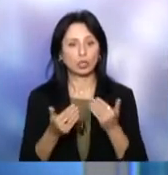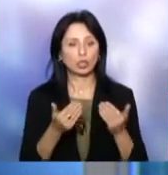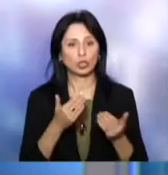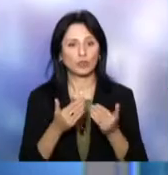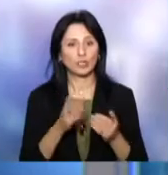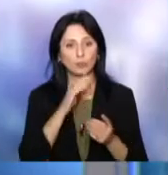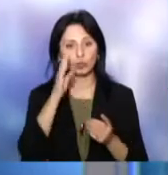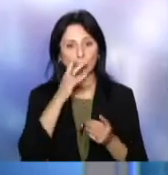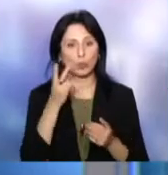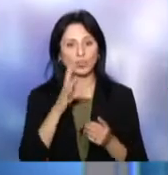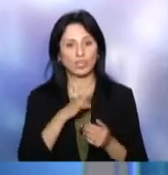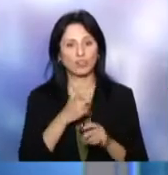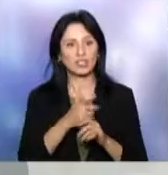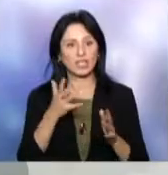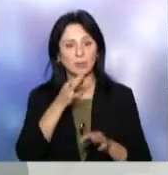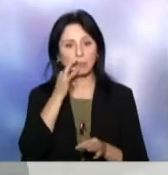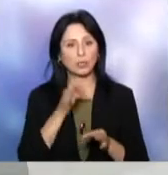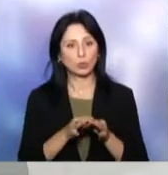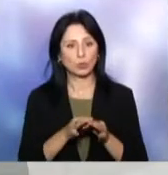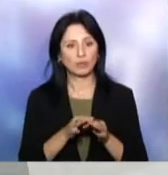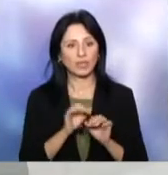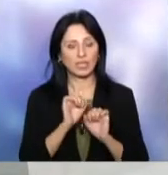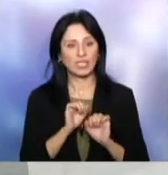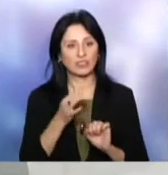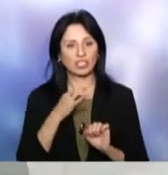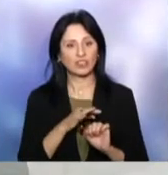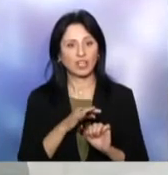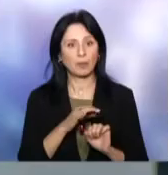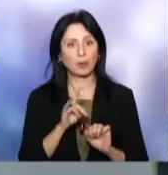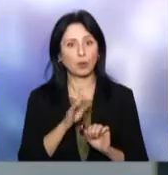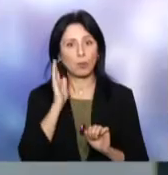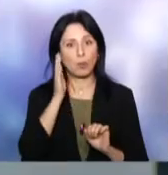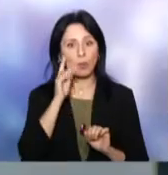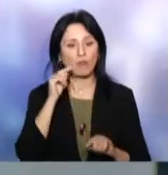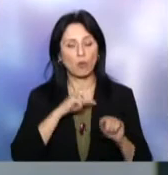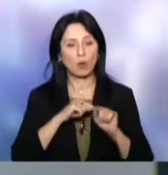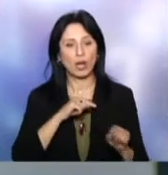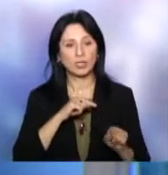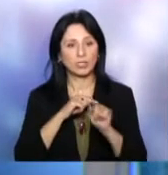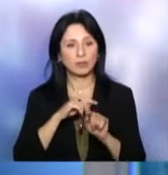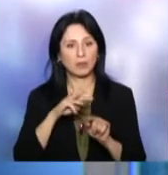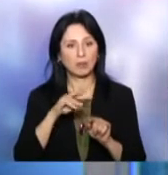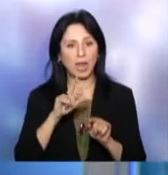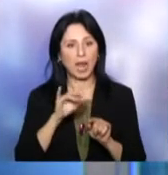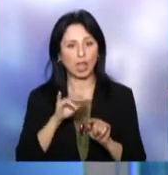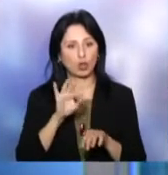რომ მშობლებს ჰქონდეთ ძალიან დიდი პასუხისმგებლობა დაიცვან შვილები, მით უფრო რომ ჩვენი ორგანიზმი აღმოჩნდა